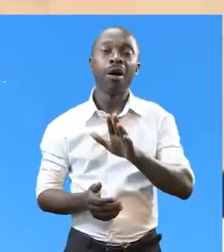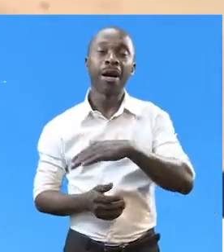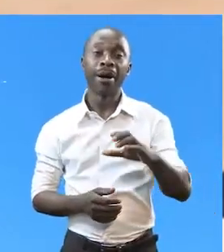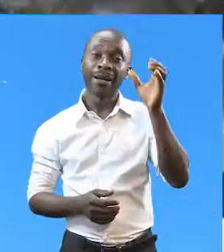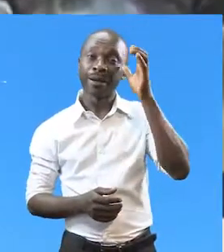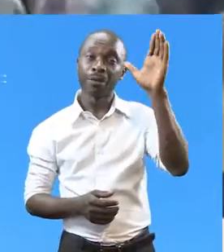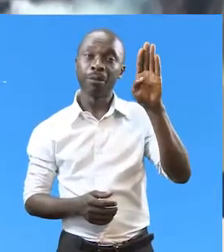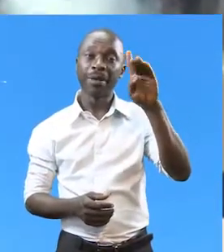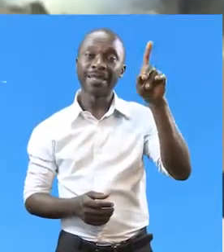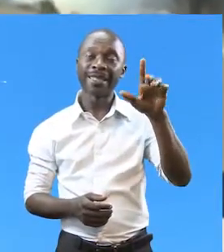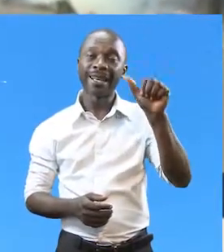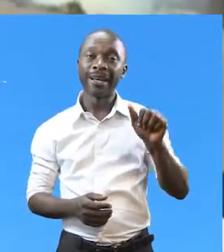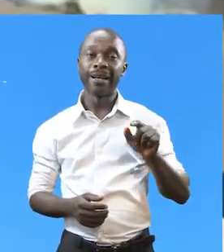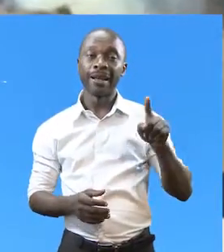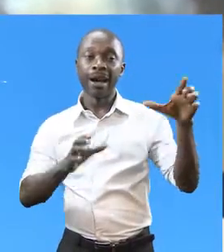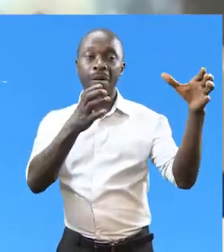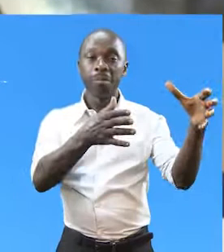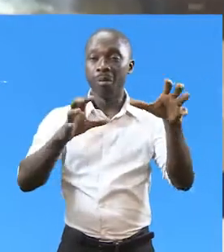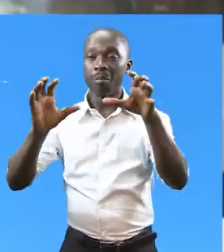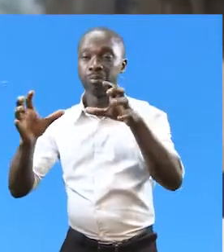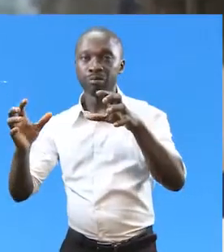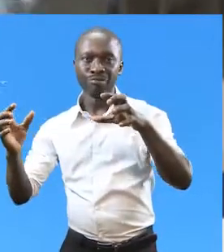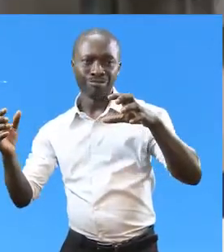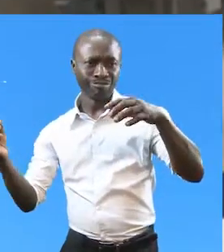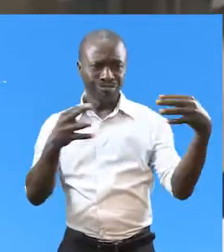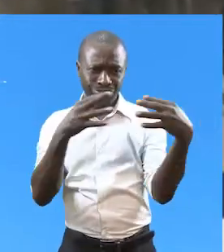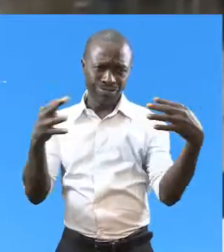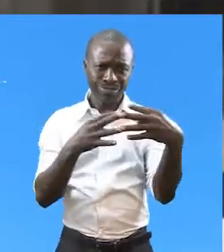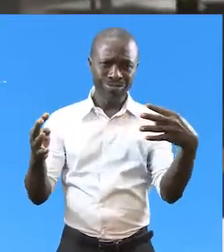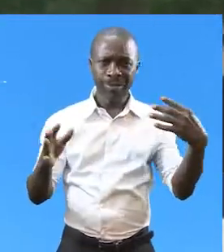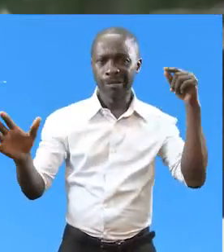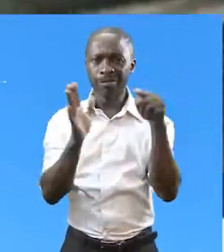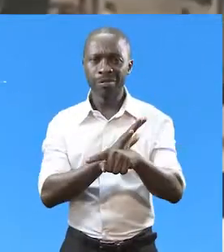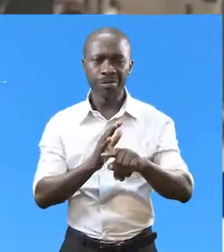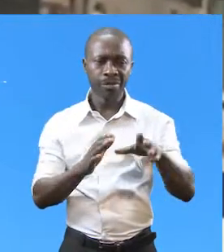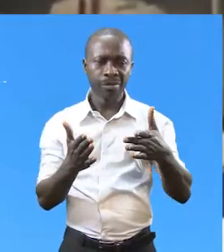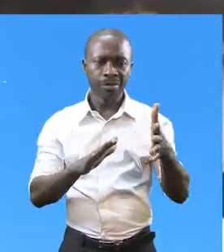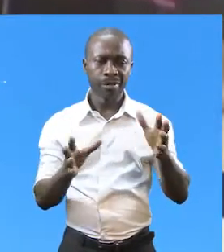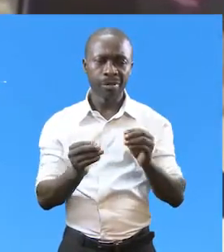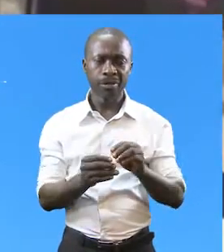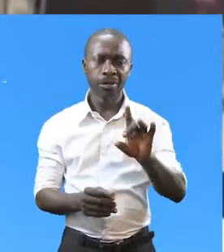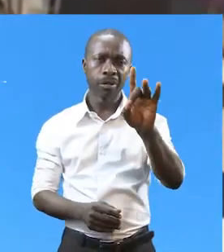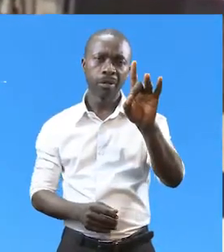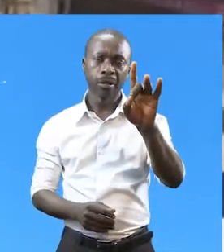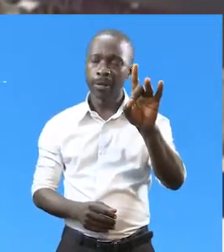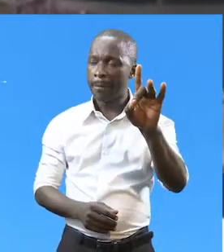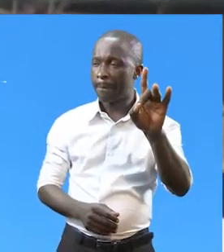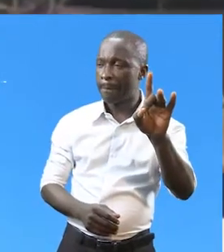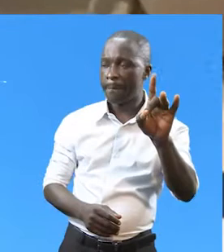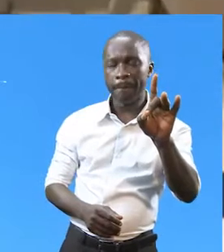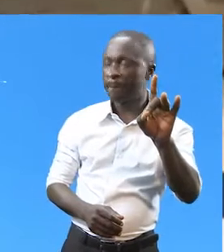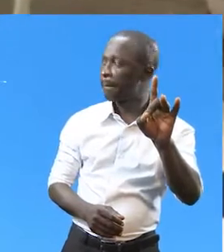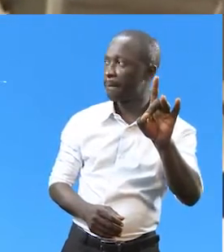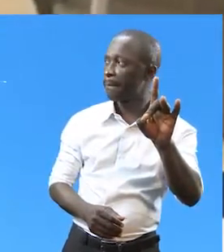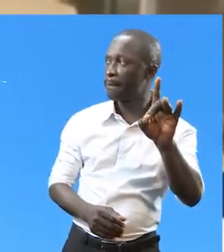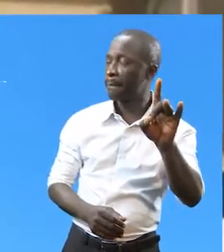entre Roitia et Binghetti a causé la mort de 8 personnes. De ce fait, le président de la société civile de Beni, à l'est de la République démocratique